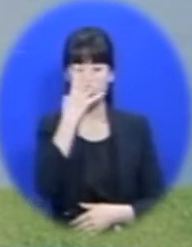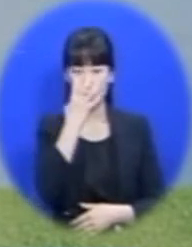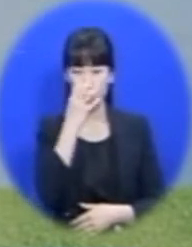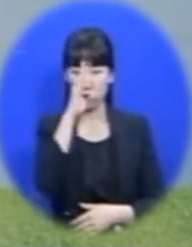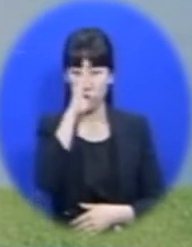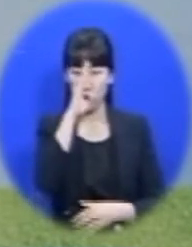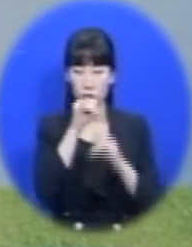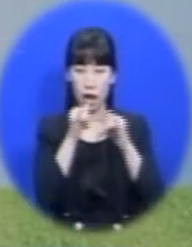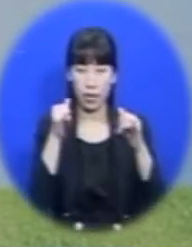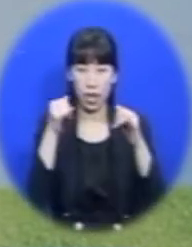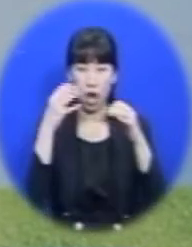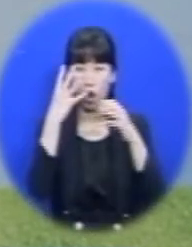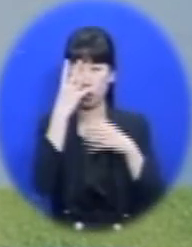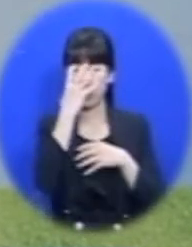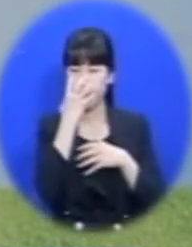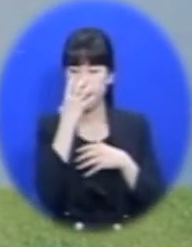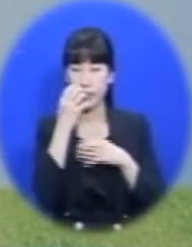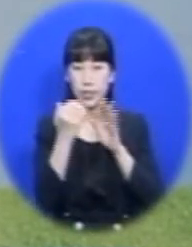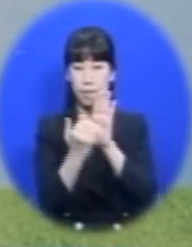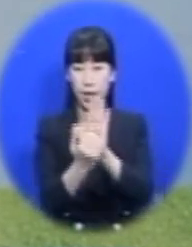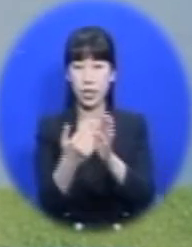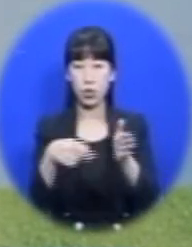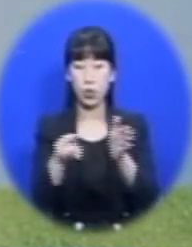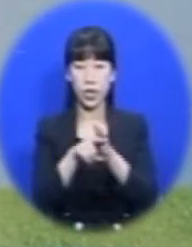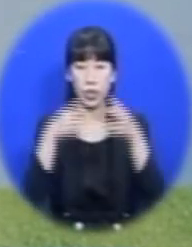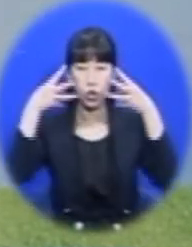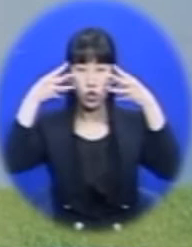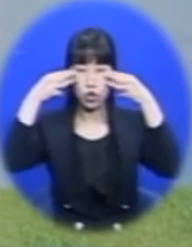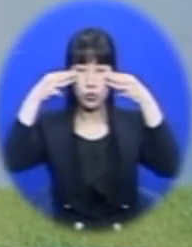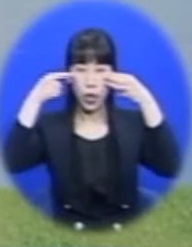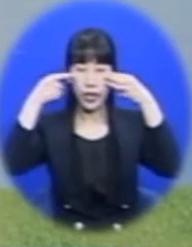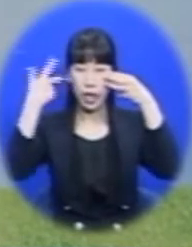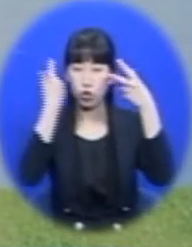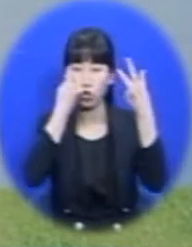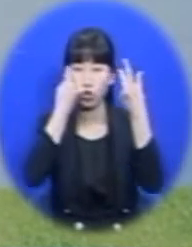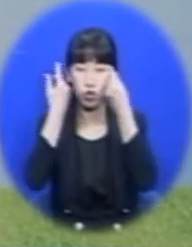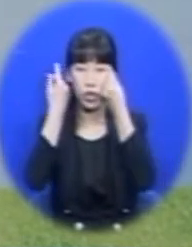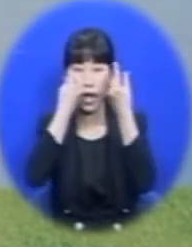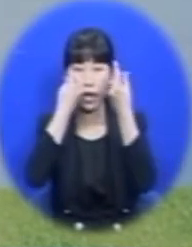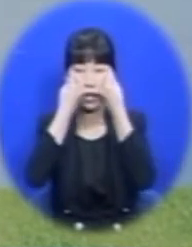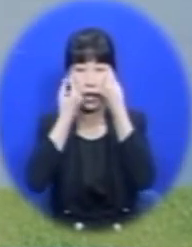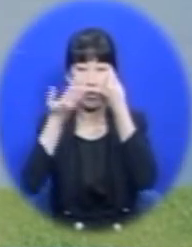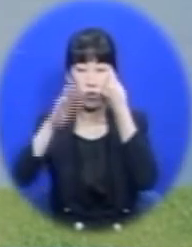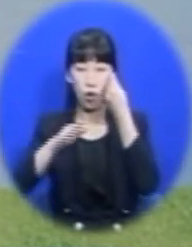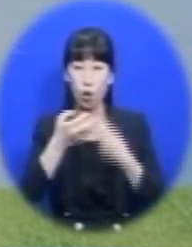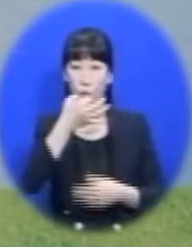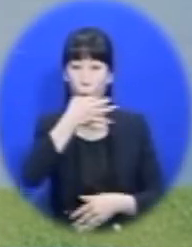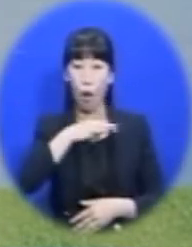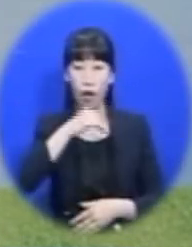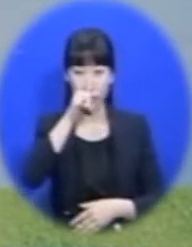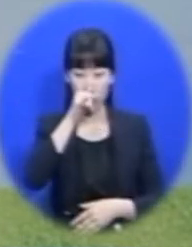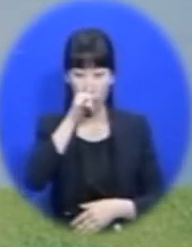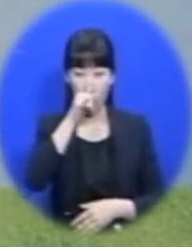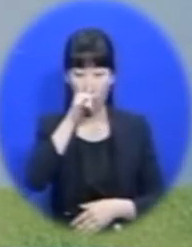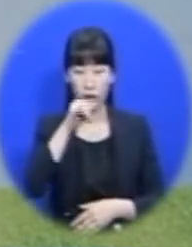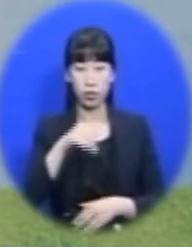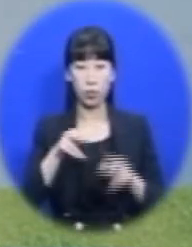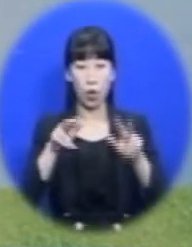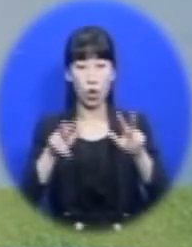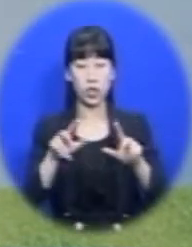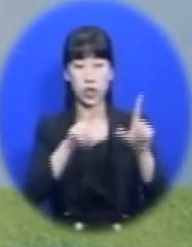찡그리지 못하도록 주름이 생기는 부위에 보톡스 주사를 놨더니 효험을 봤다. 지금 삶이